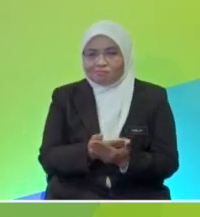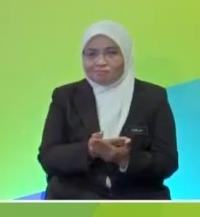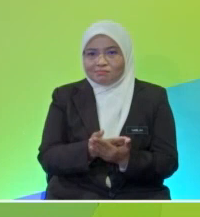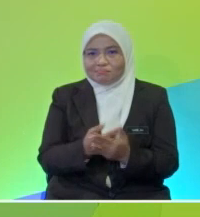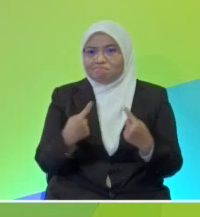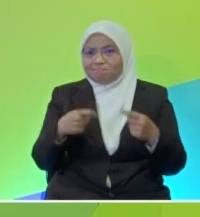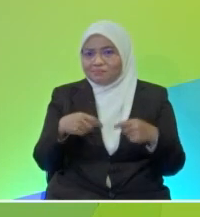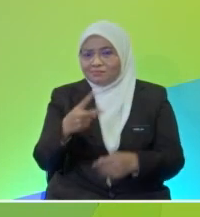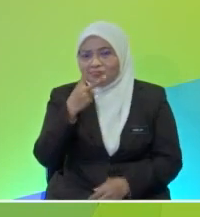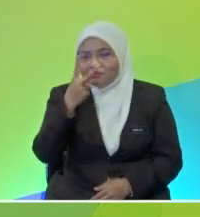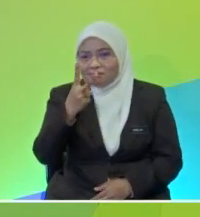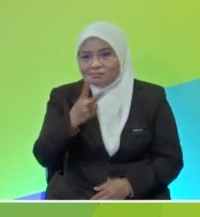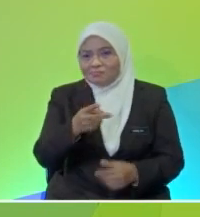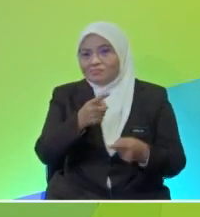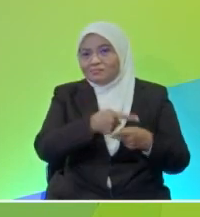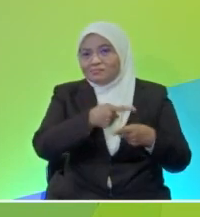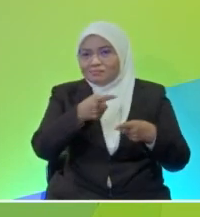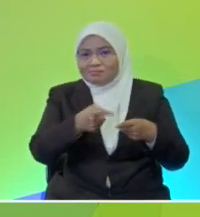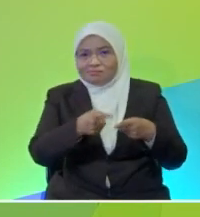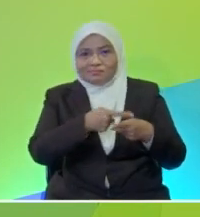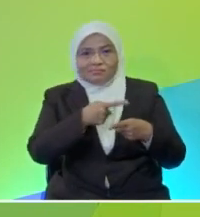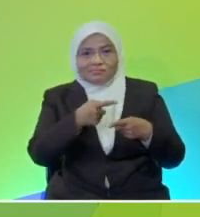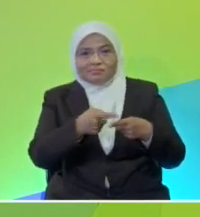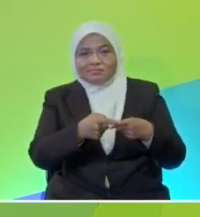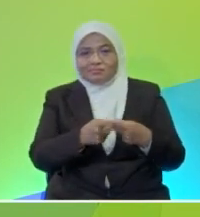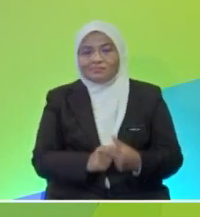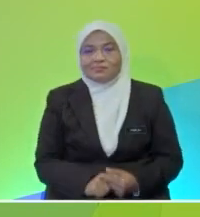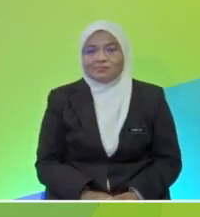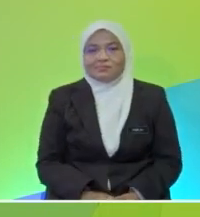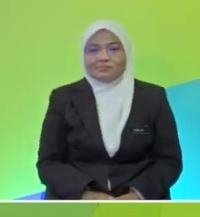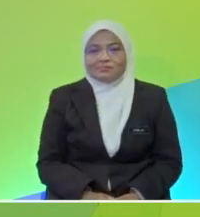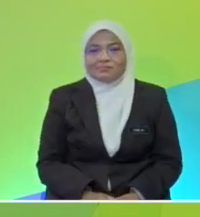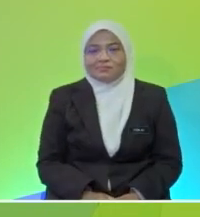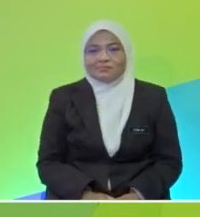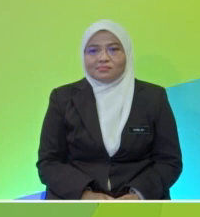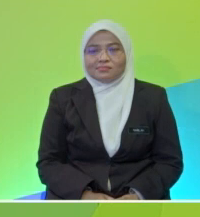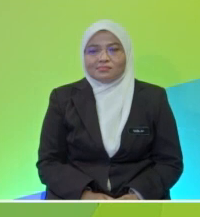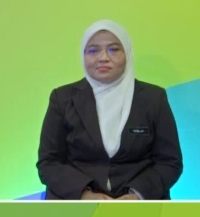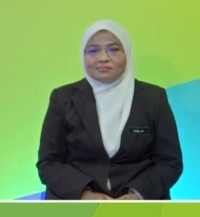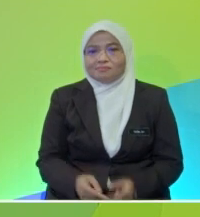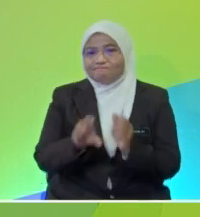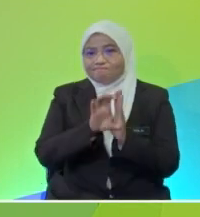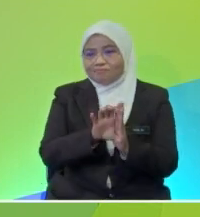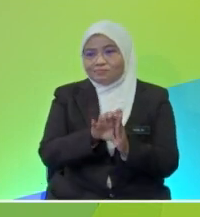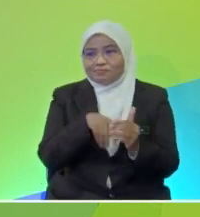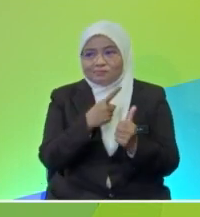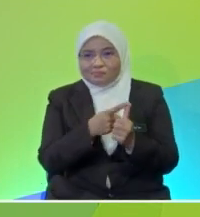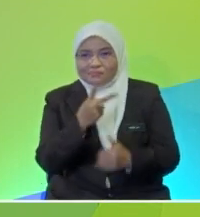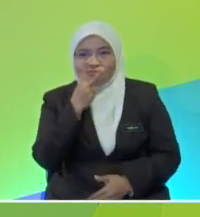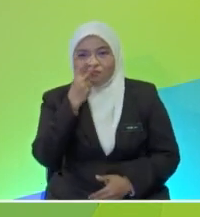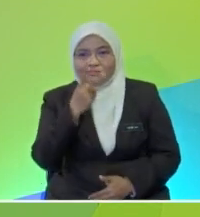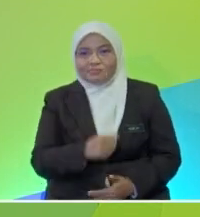entah apa bukan hafal ini tidak pergi kepada eee seterusnya kita ingat lagi tentang nilai-nilai itu oke oke contoh yang pertama itu di bab 1 saja